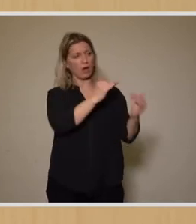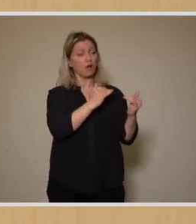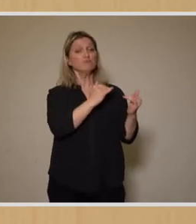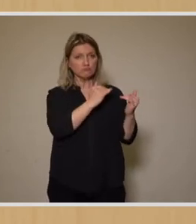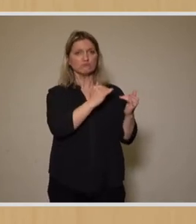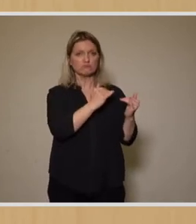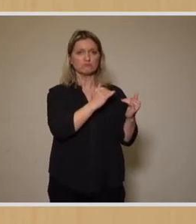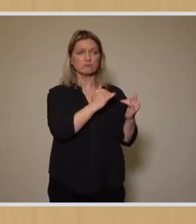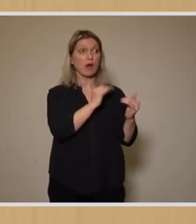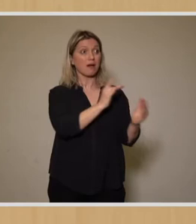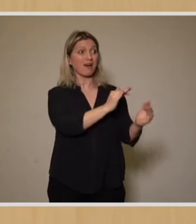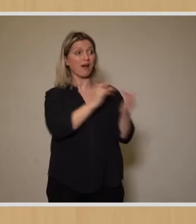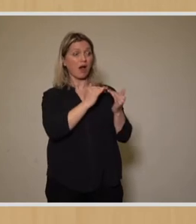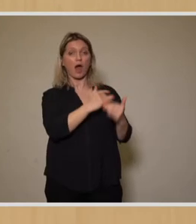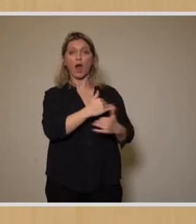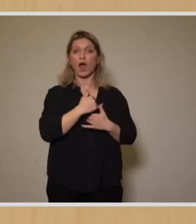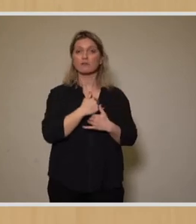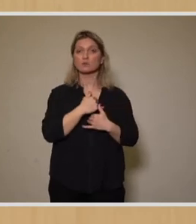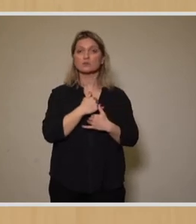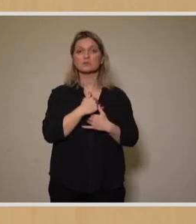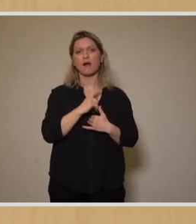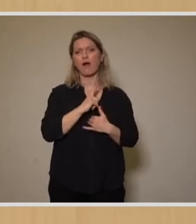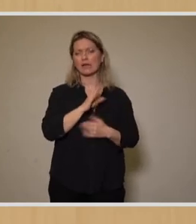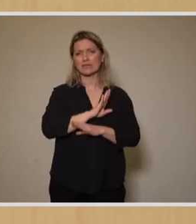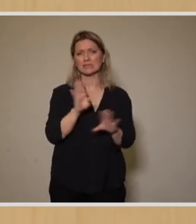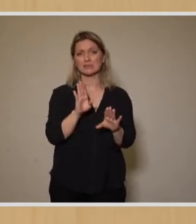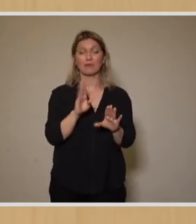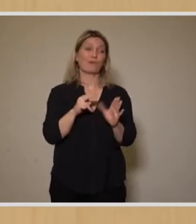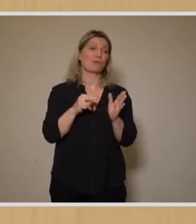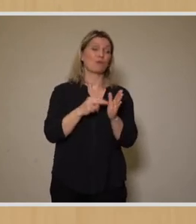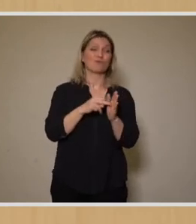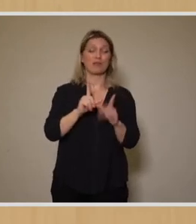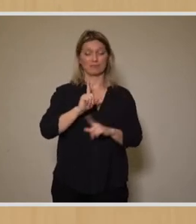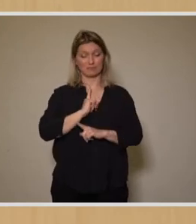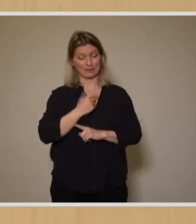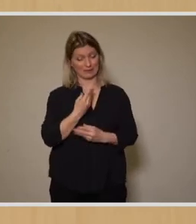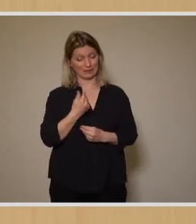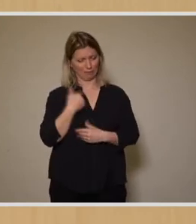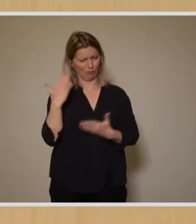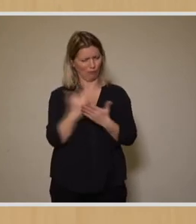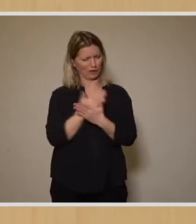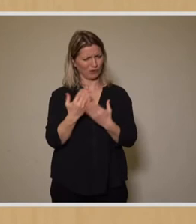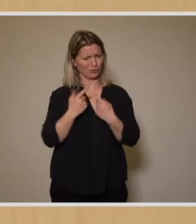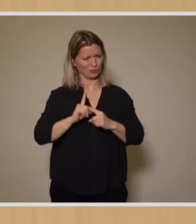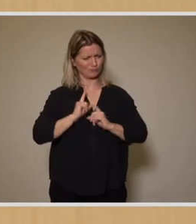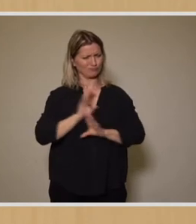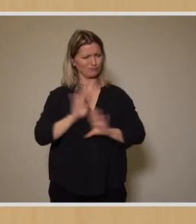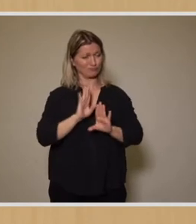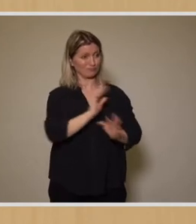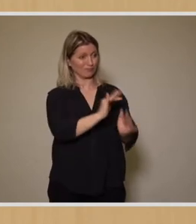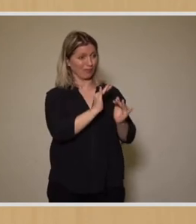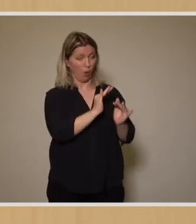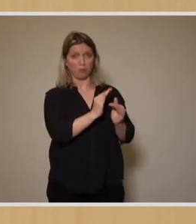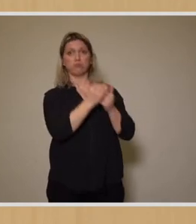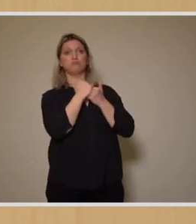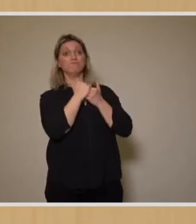nur insoweit, wie sich jeder von Ihnen, der ja hier frei ist in seiner Entscheidung, beeinflussen lässt. So viel nochmal zu der